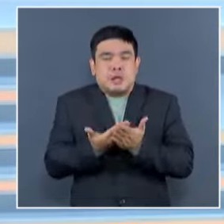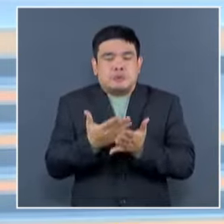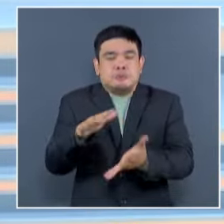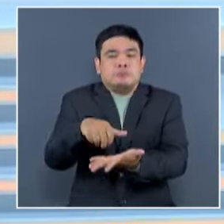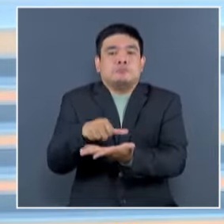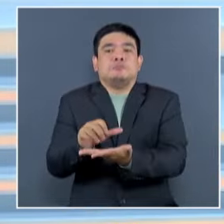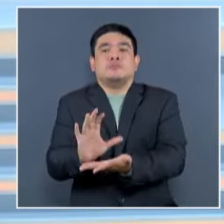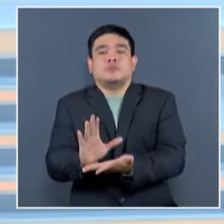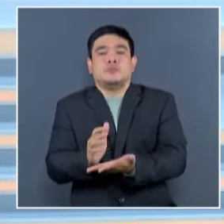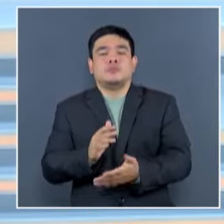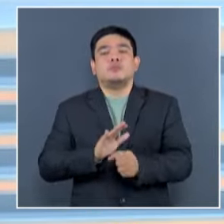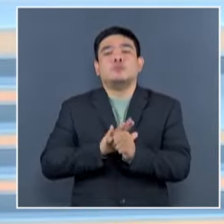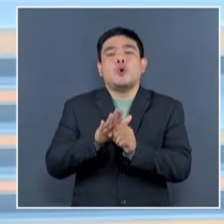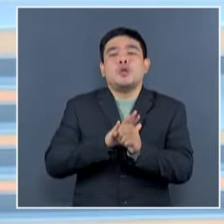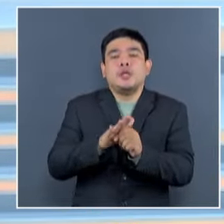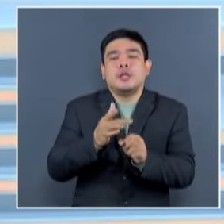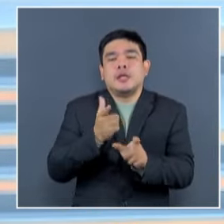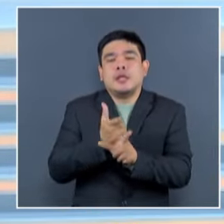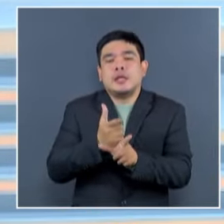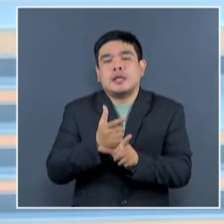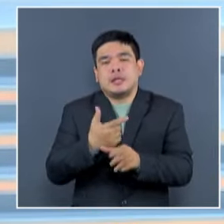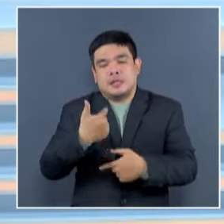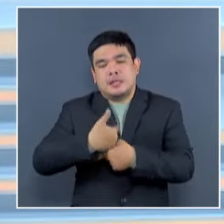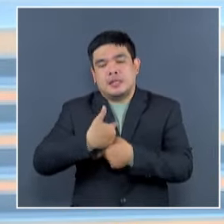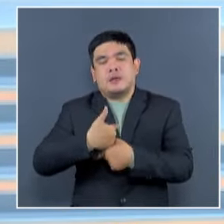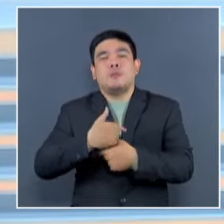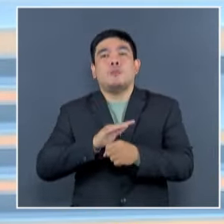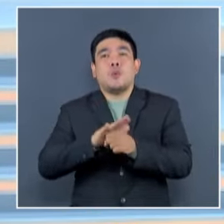แค่หาเงินให้พอประทังเลี้ยงชีพไปวันๆเท่านั้นน